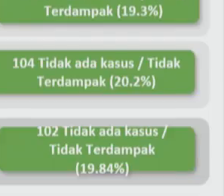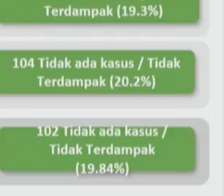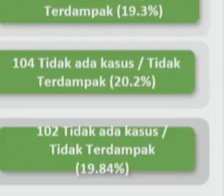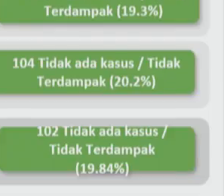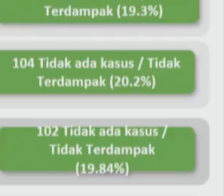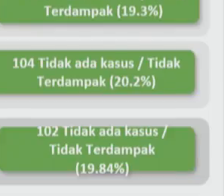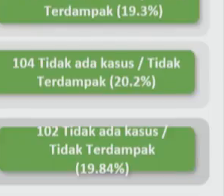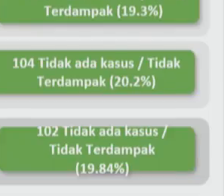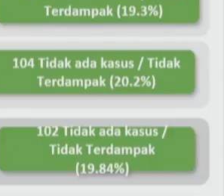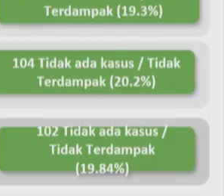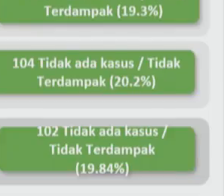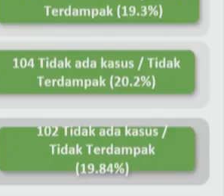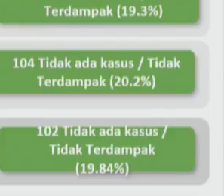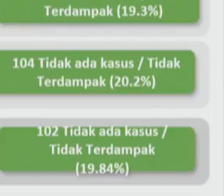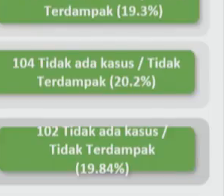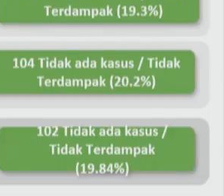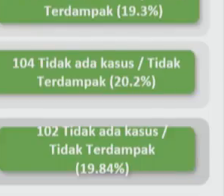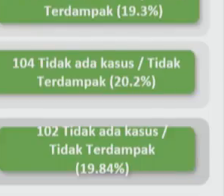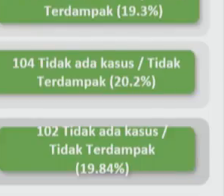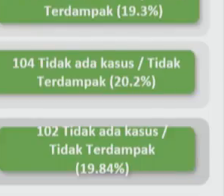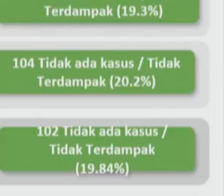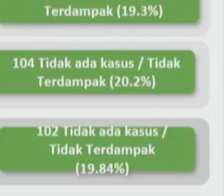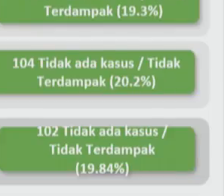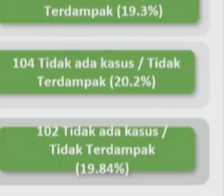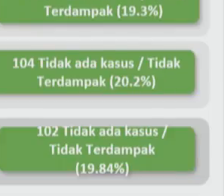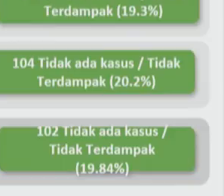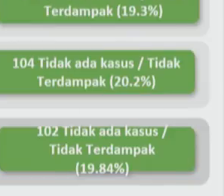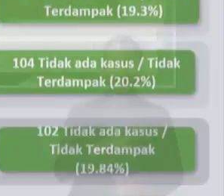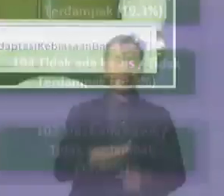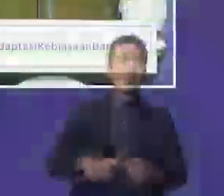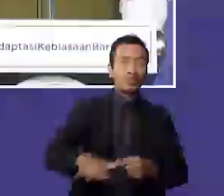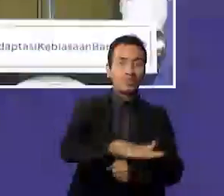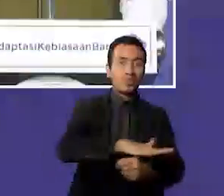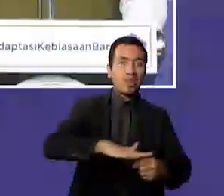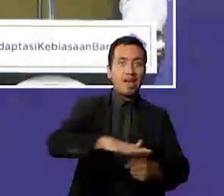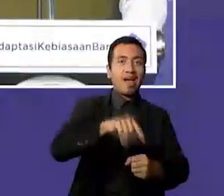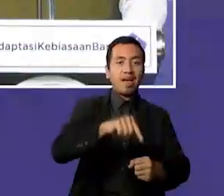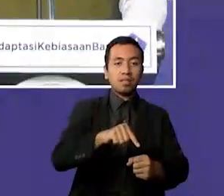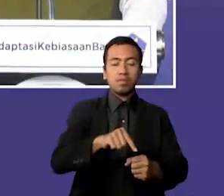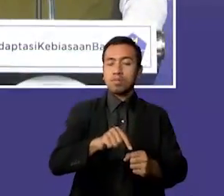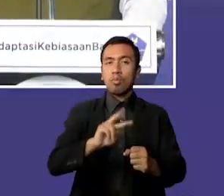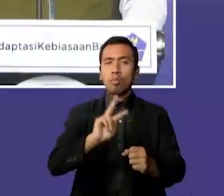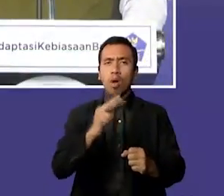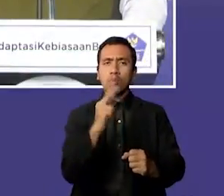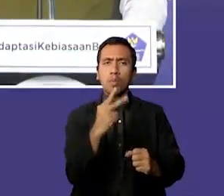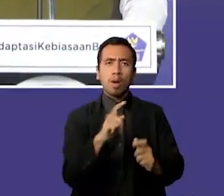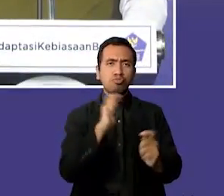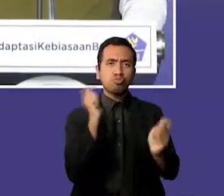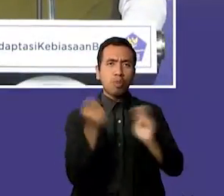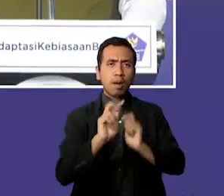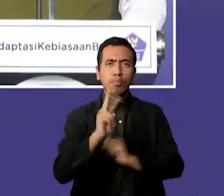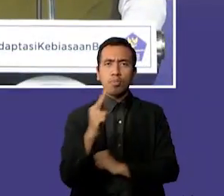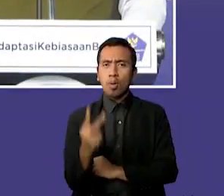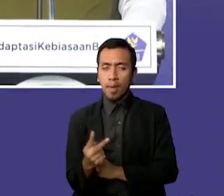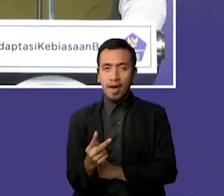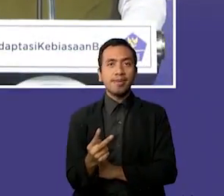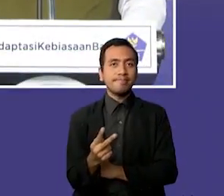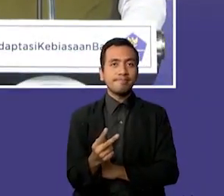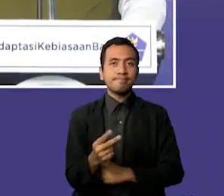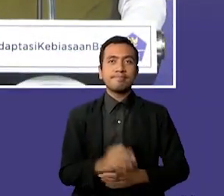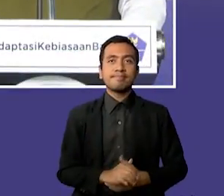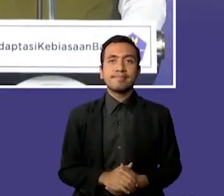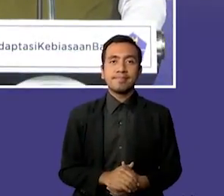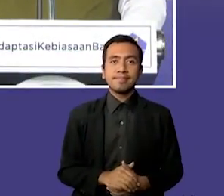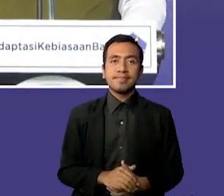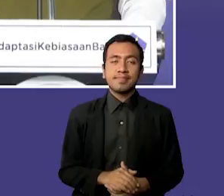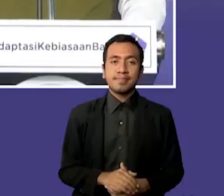ini menunjukkan bahwa zonasi ini sangat dinamis dan kecenderungannya selama ini